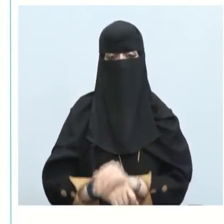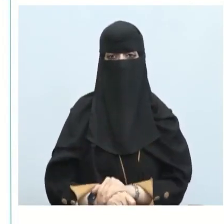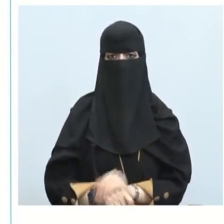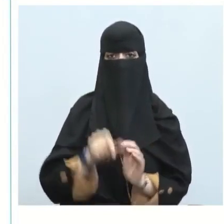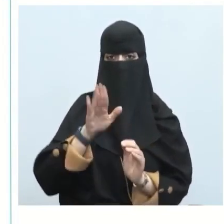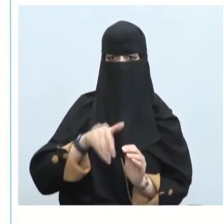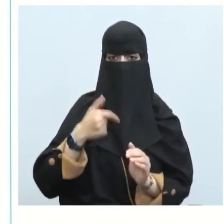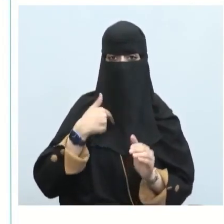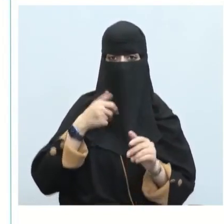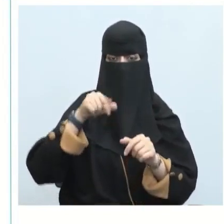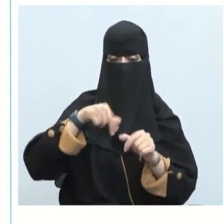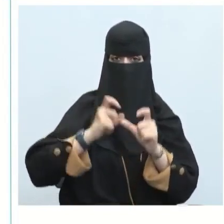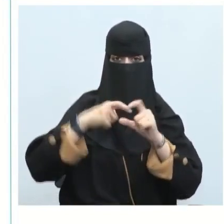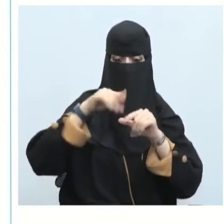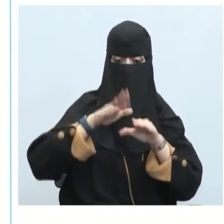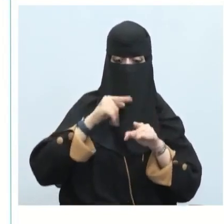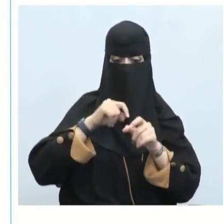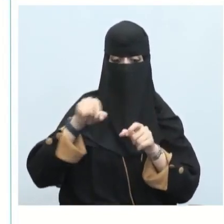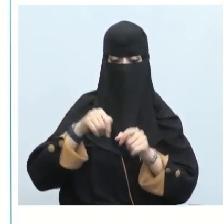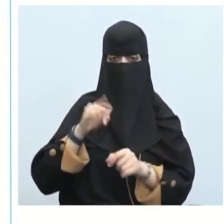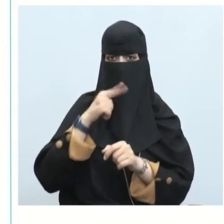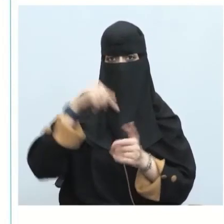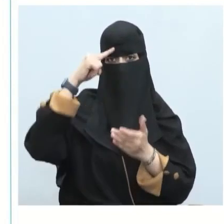لدينا عده ادوات اهمها ادوات